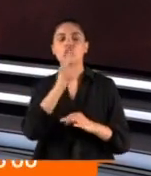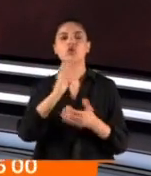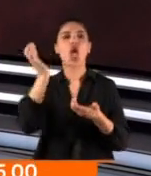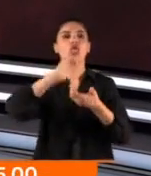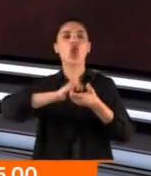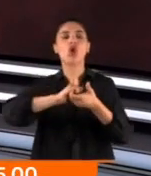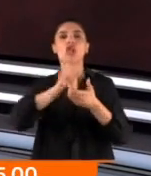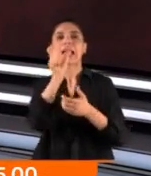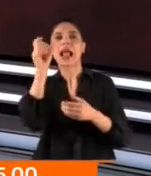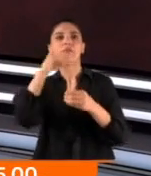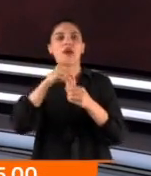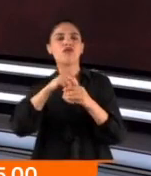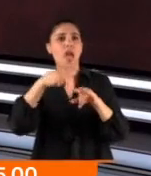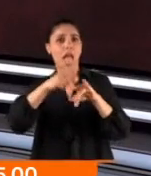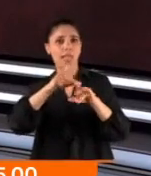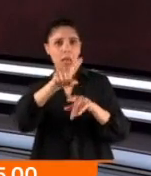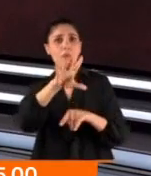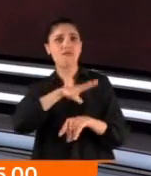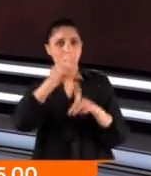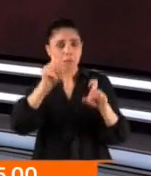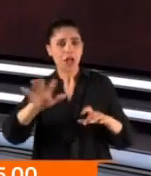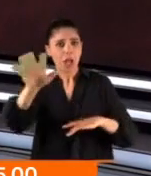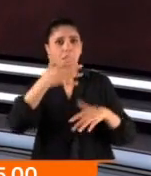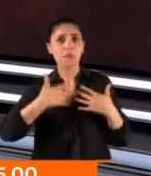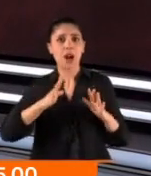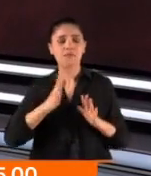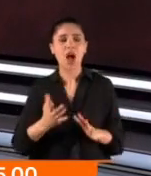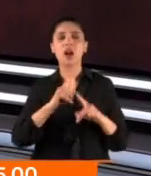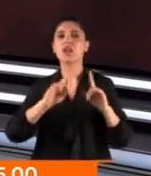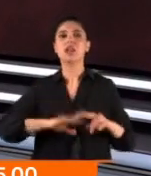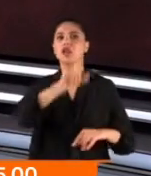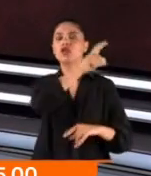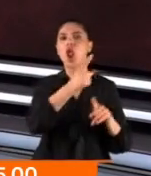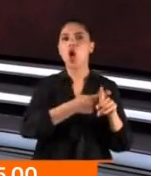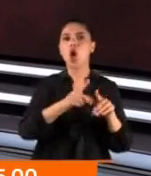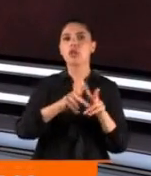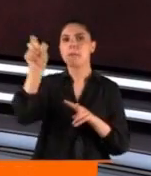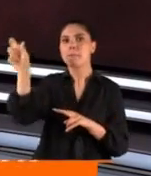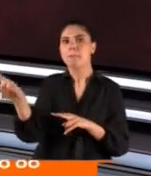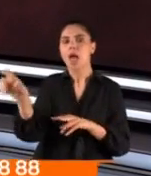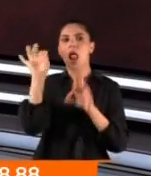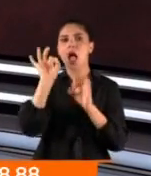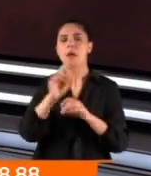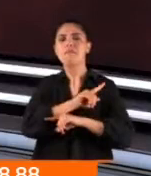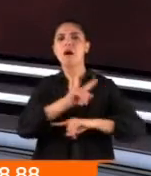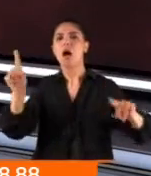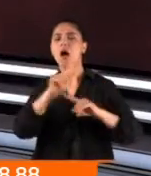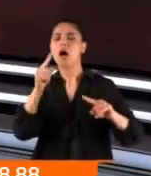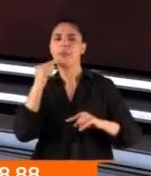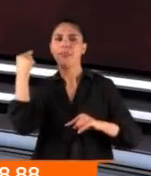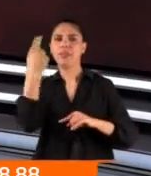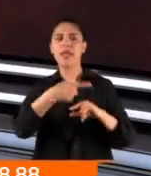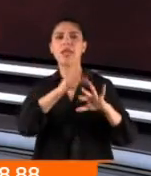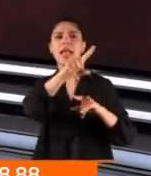Dostlar tanımının içinde HDP'nin olup olmadığı çok merak ediliyordu. Kılıçdaroğlu ve ortağı Meral Akşener ise her defasında hayır dedi